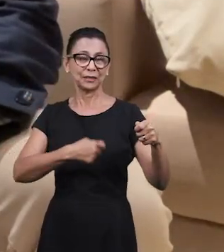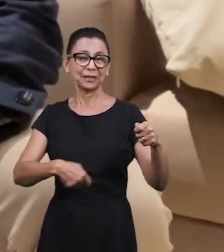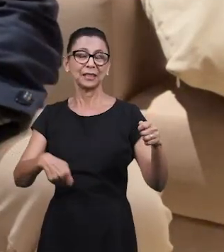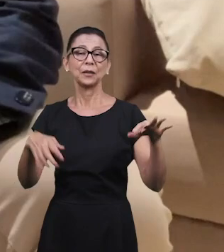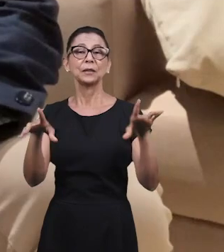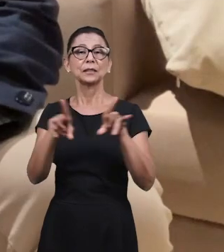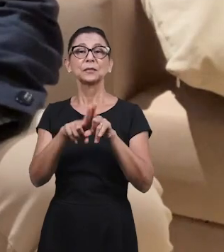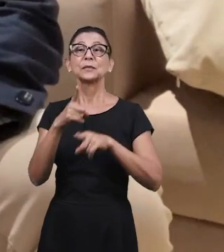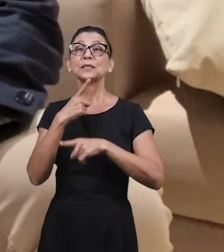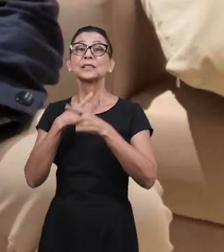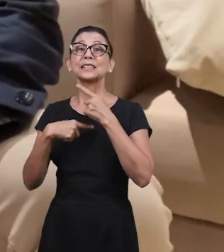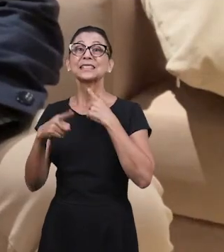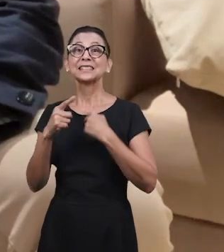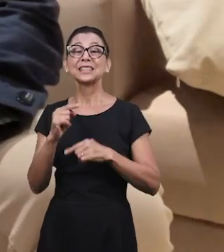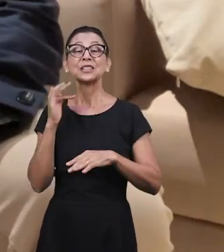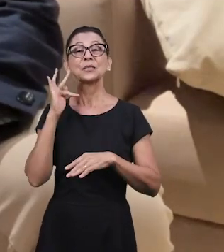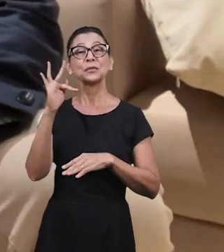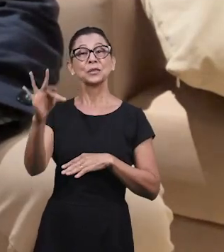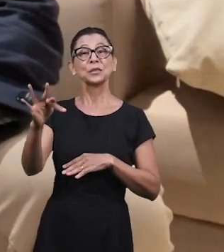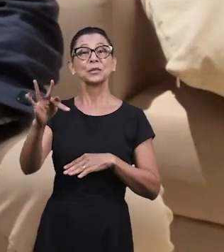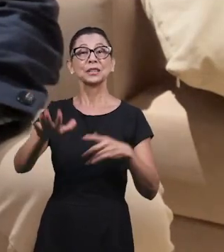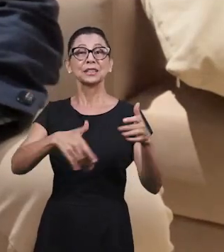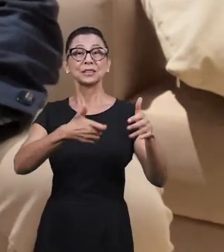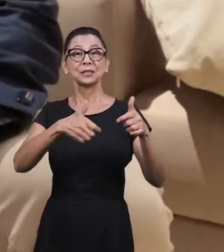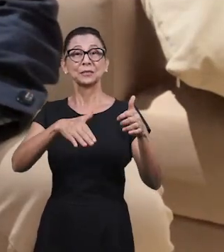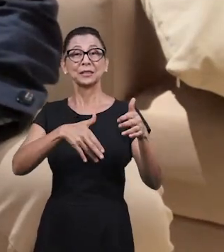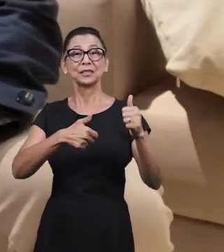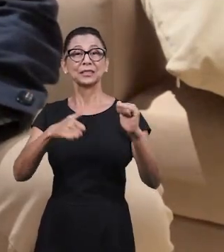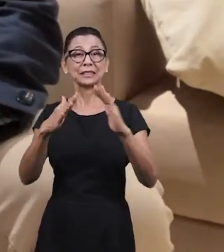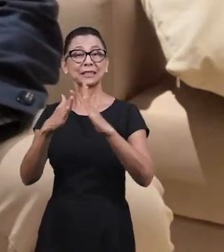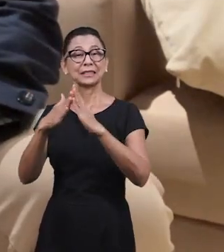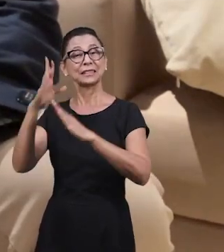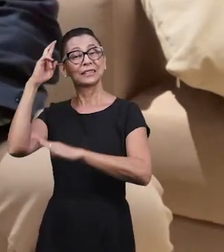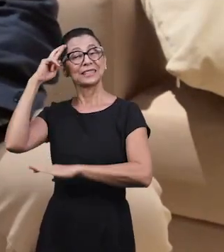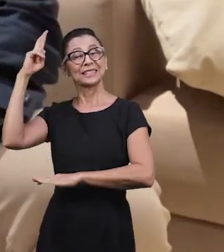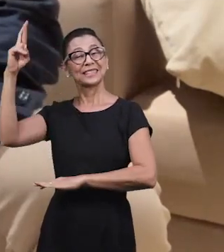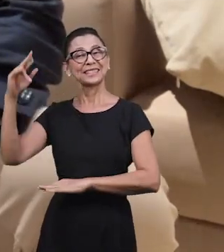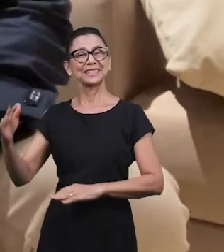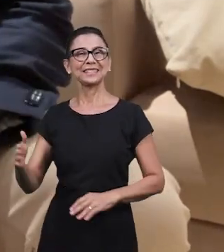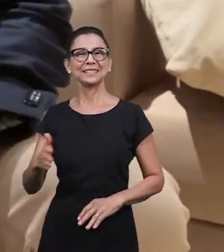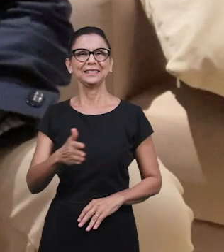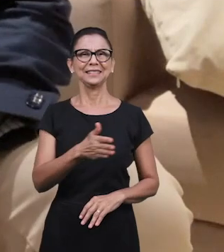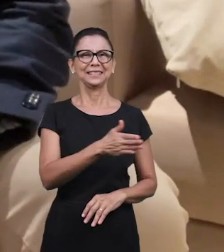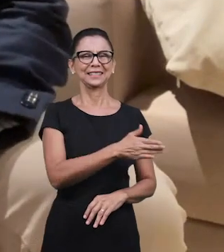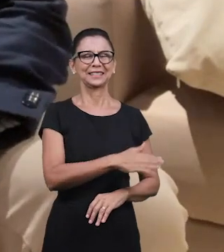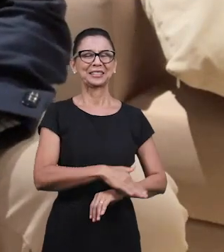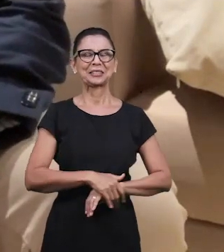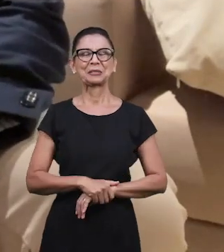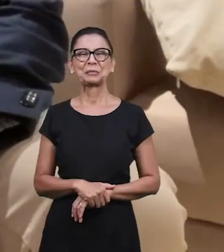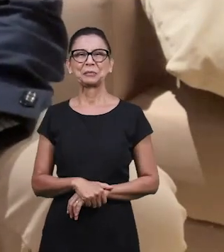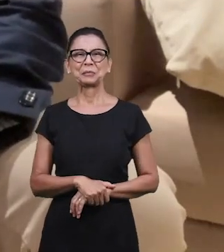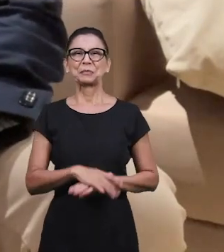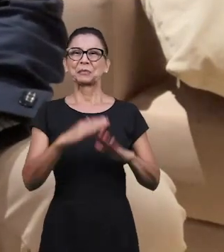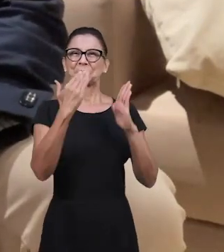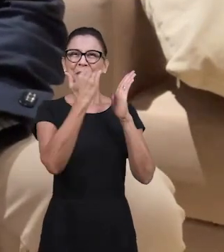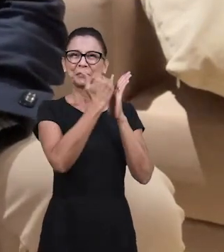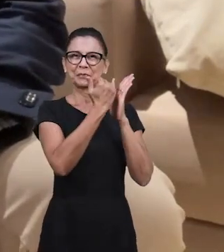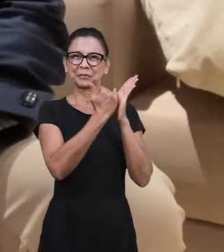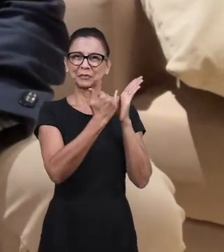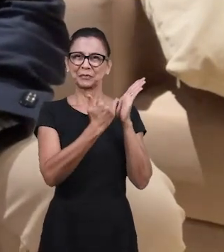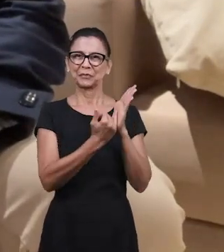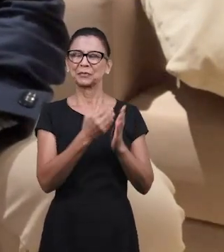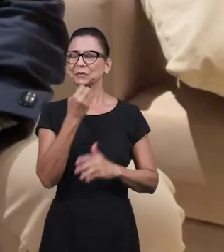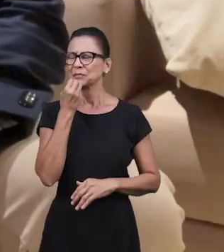guitare. Et notre plus grand désir est d'être instrumentiste dans la maison du Seigneur. Ce volet, mes frères, est